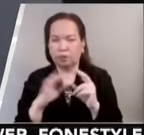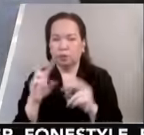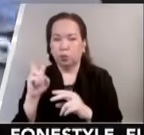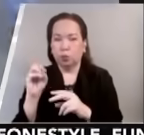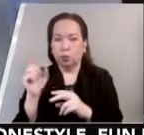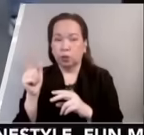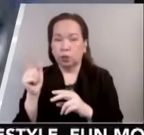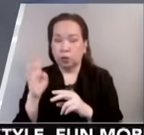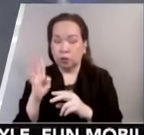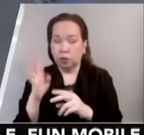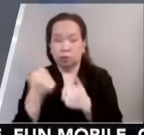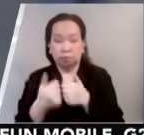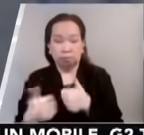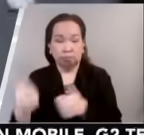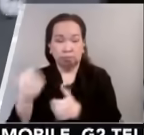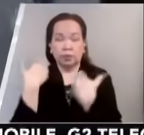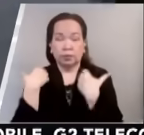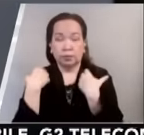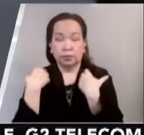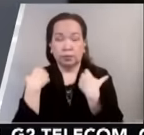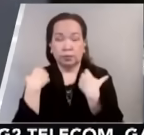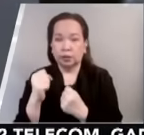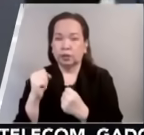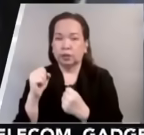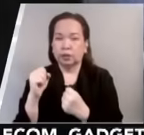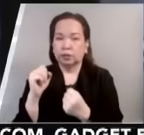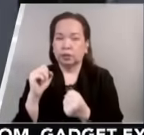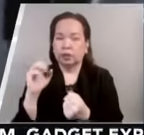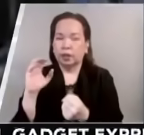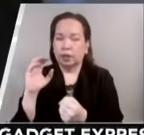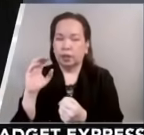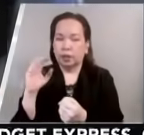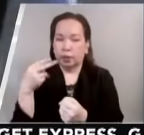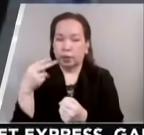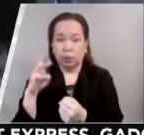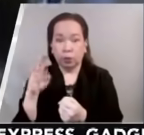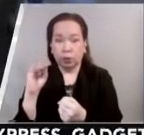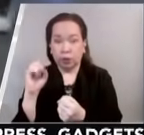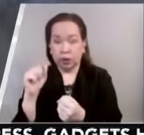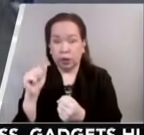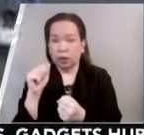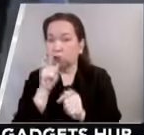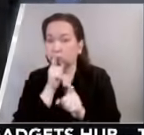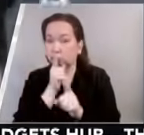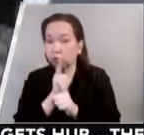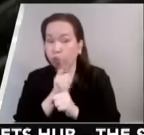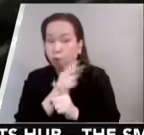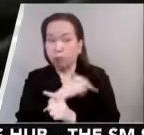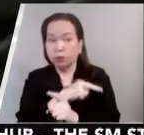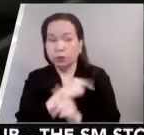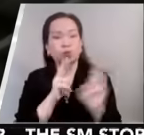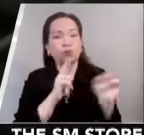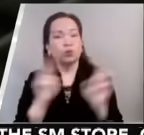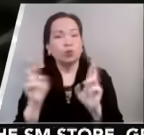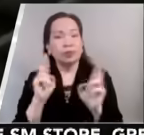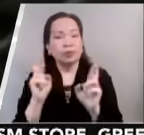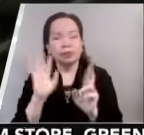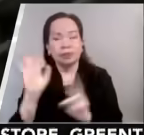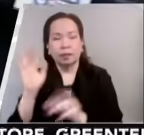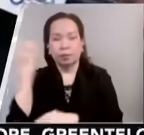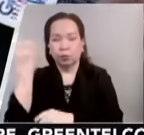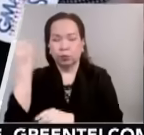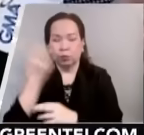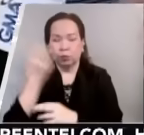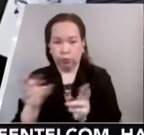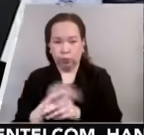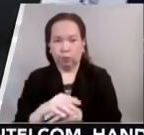health secretary Ted herbosa ang kahandaan ng mga emergency room ng ilang ospital sa Maynila at Quezon City sa jose r reyas